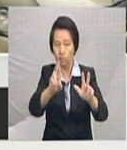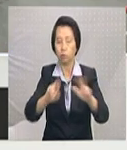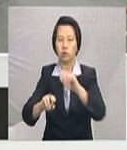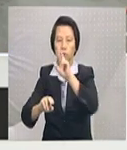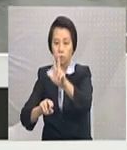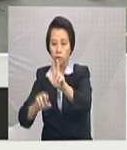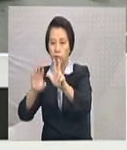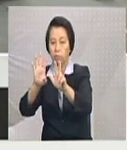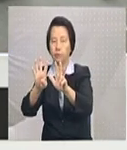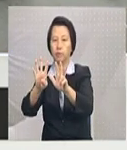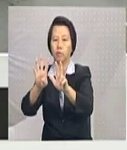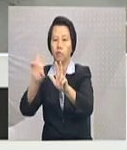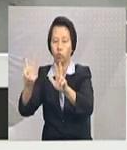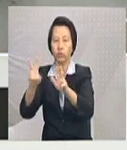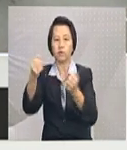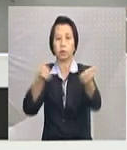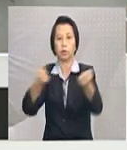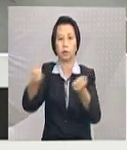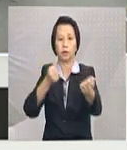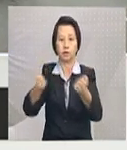380,342 kenderaan.